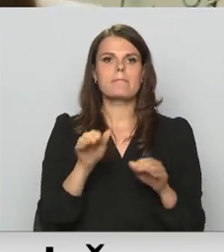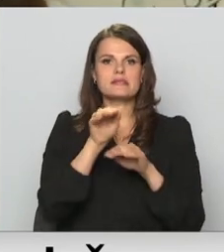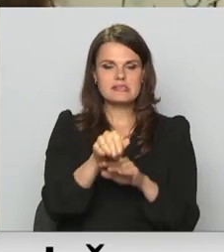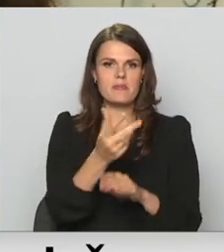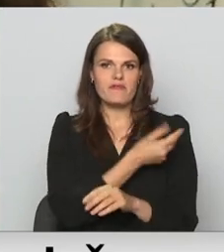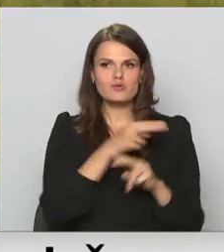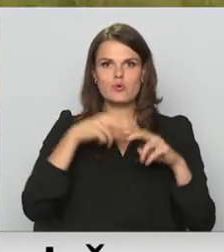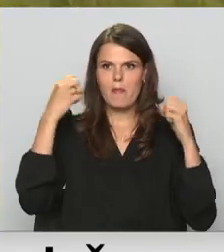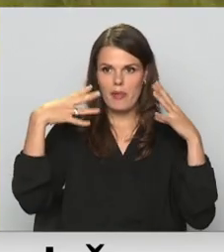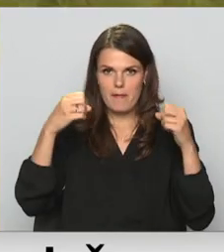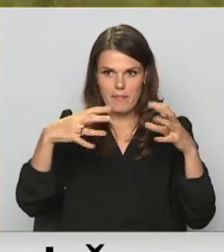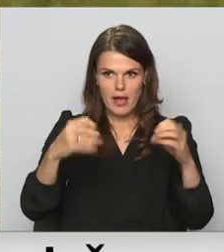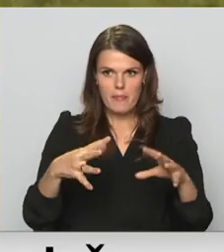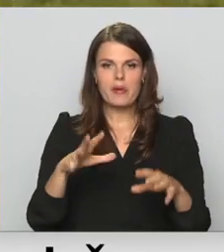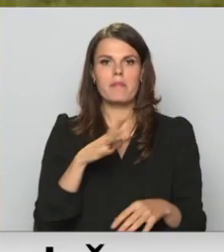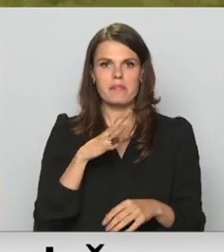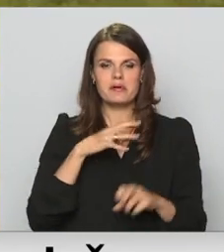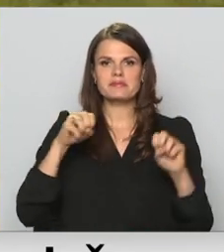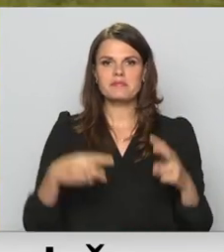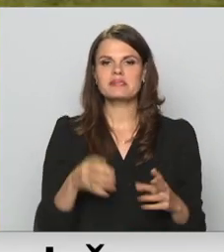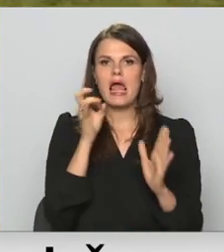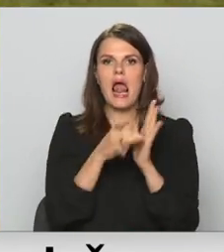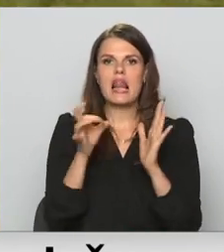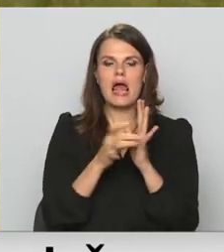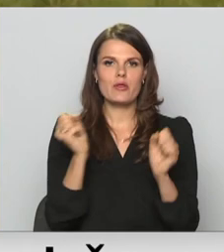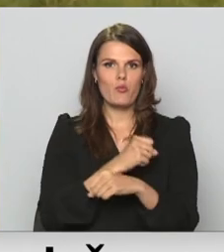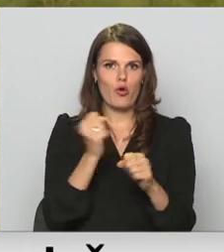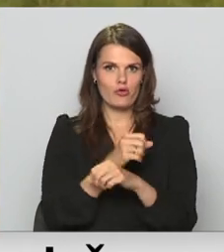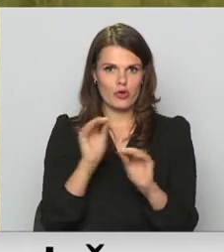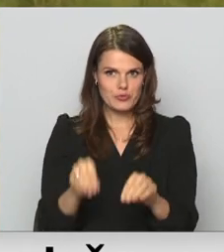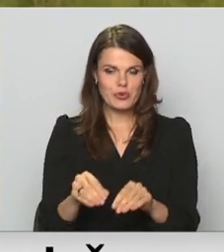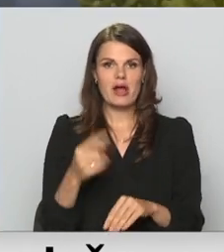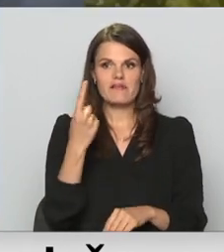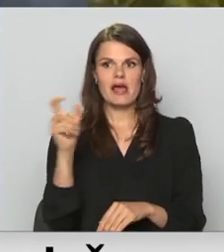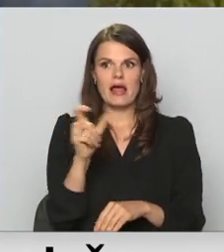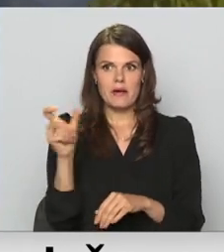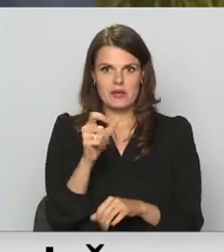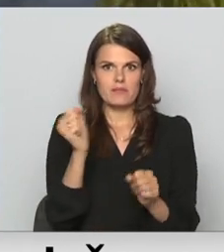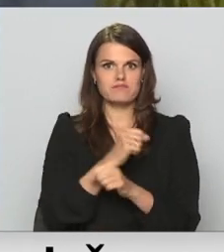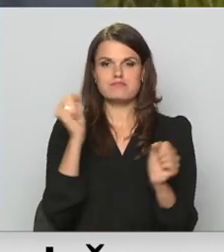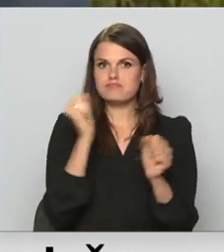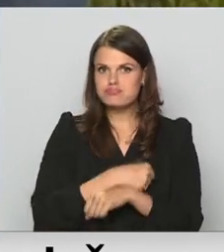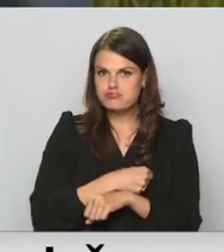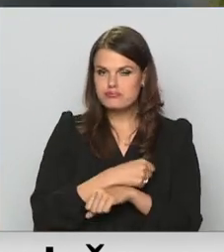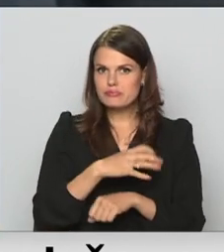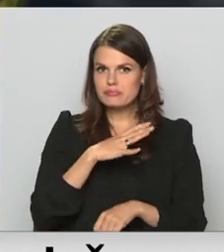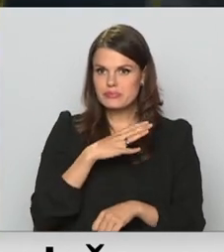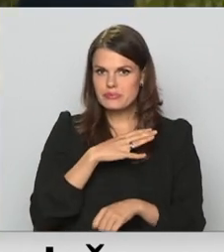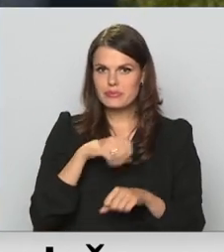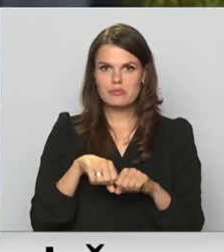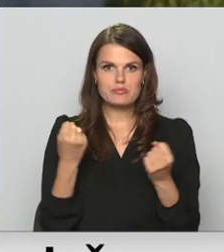gan apgaismojums, tika darbināts elektrības ģenerators. Vienā brīdī iekārta pārstāja strādāt.